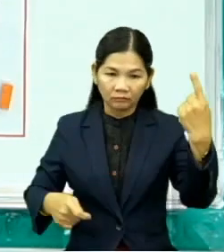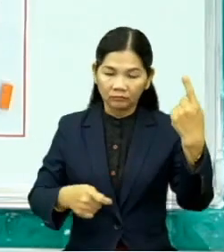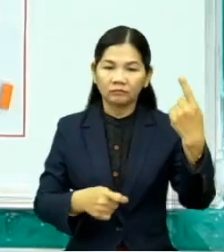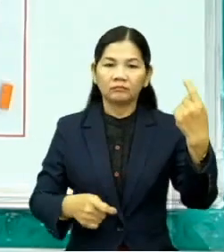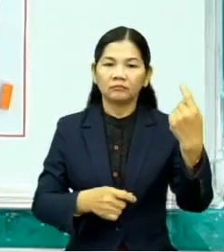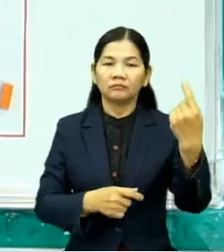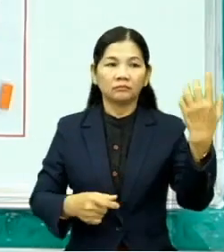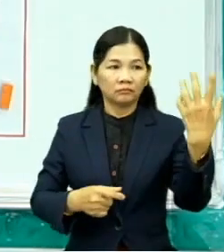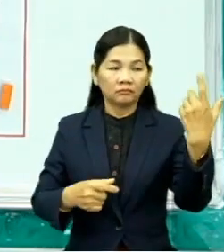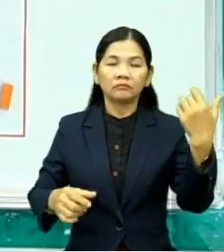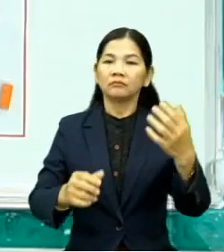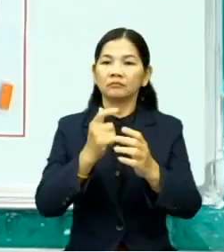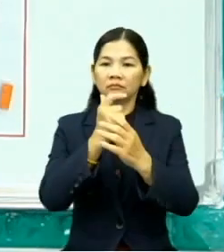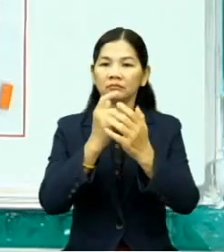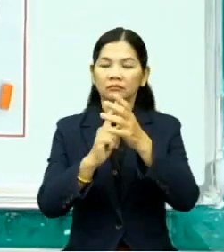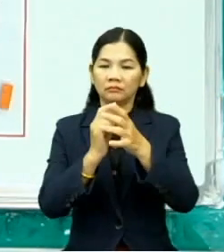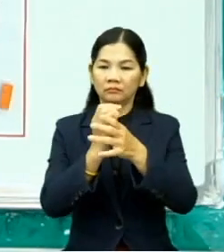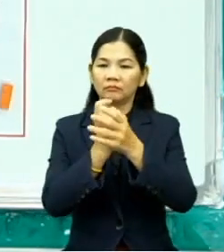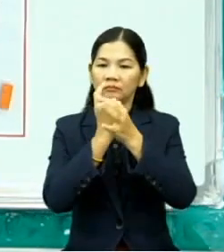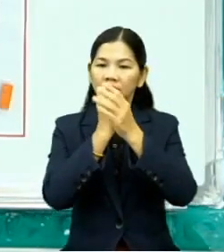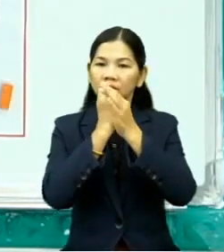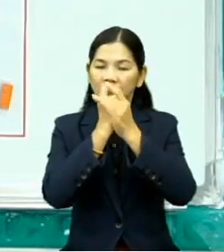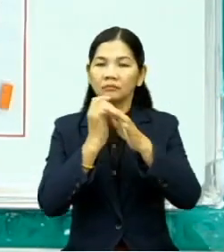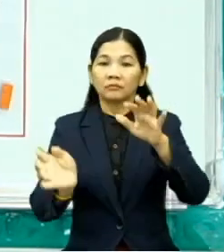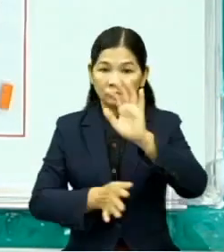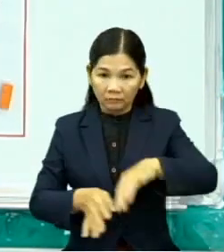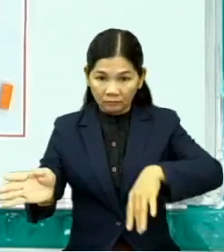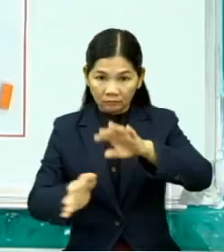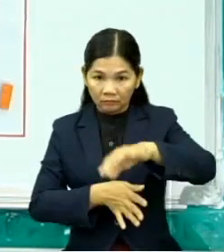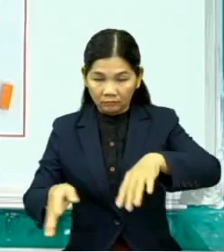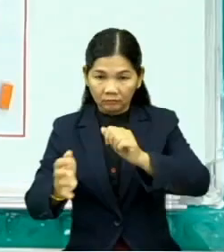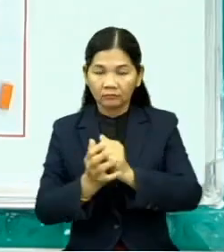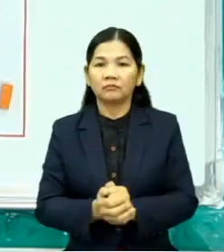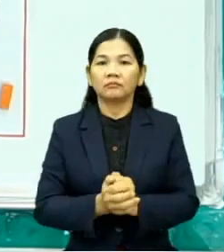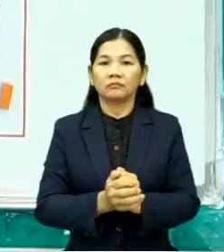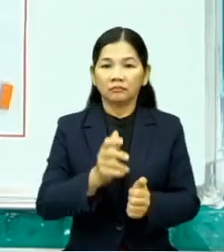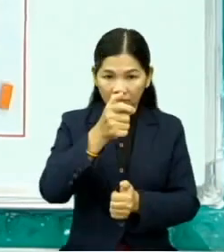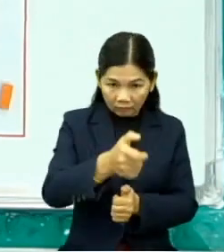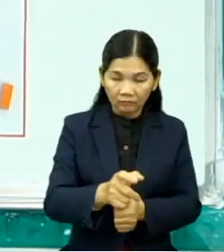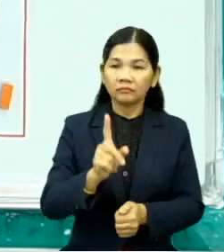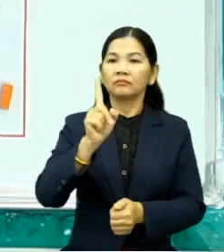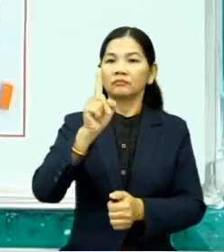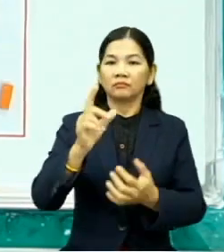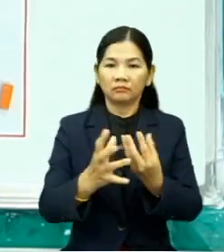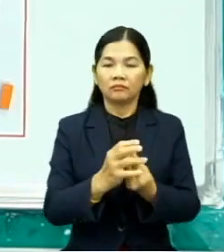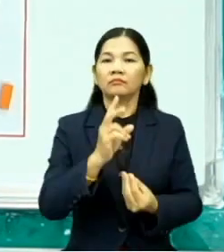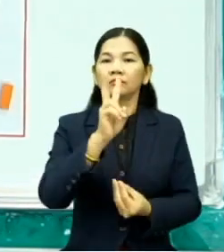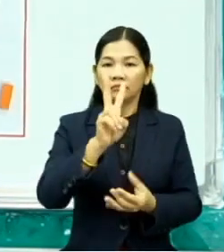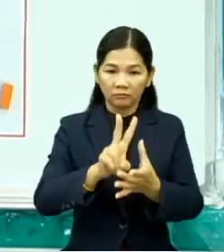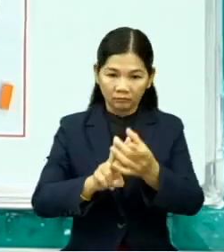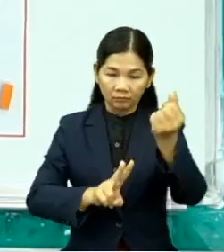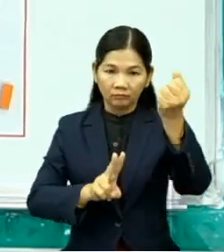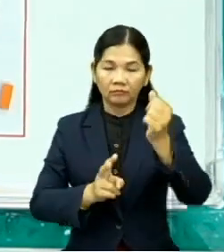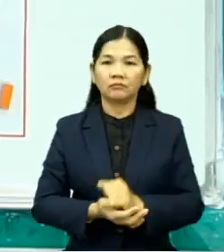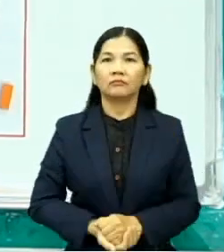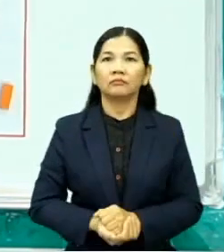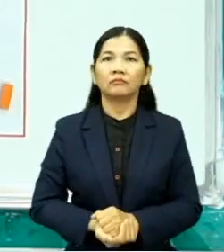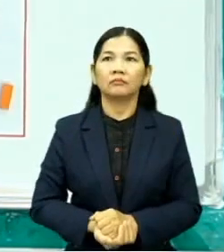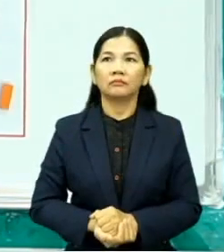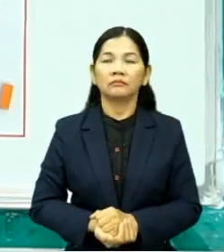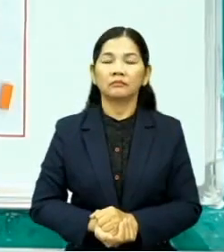mùi khlôi mùi chà sko đầy mùi nắng krap krap nắng cư chùm nuôn mùi cù nó có mùi cù